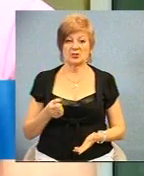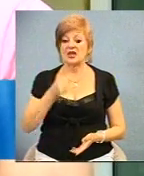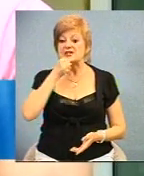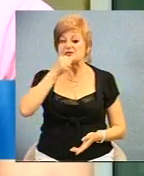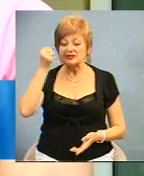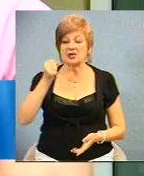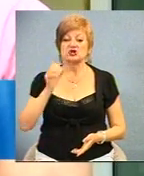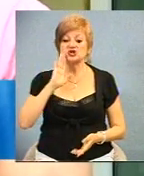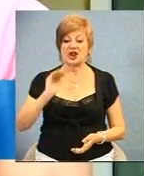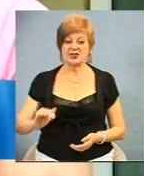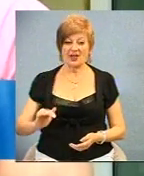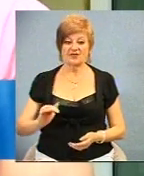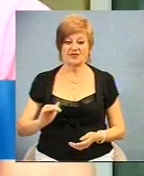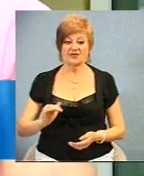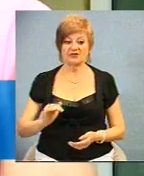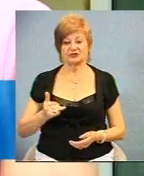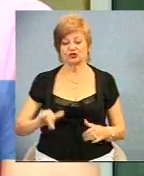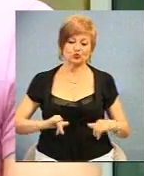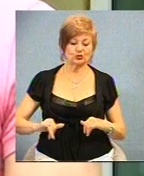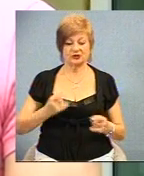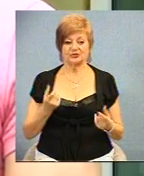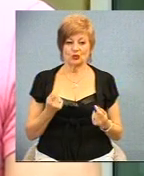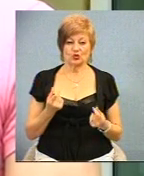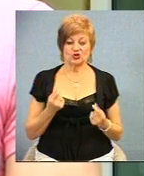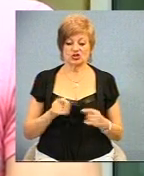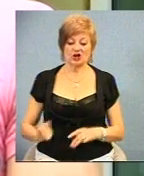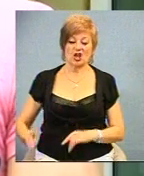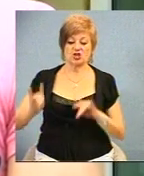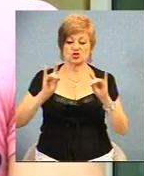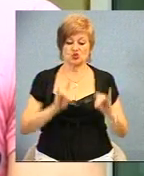Старшенька, вона у нас шкодлива, взяла стула,